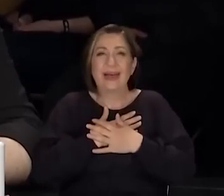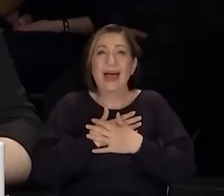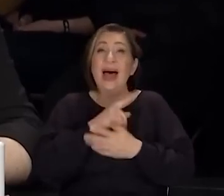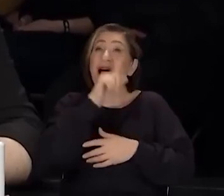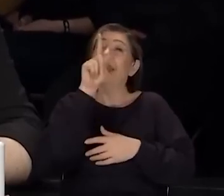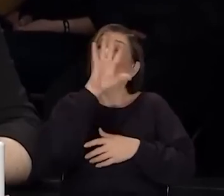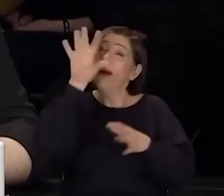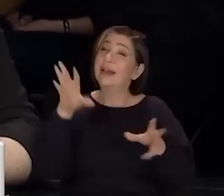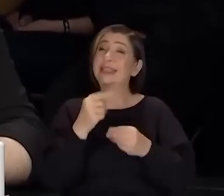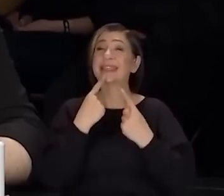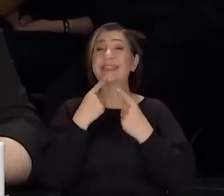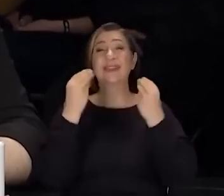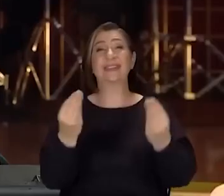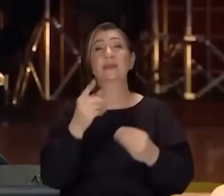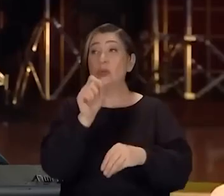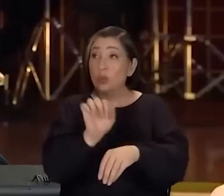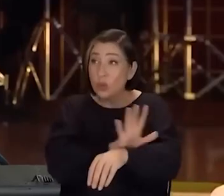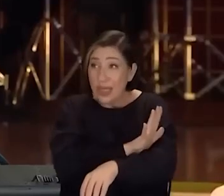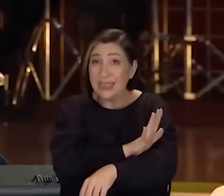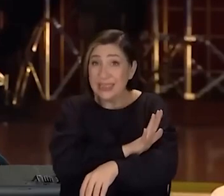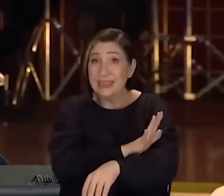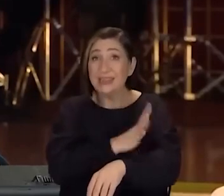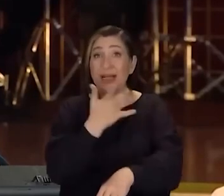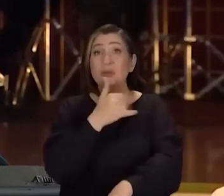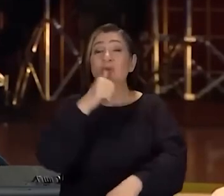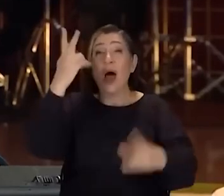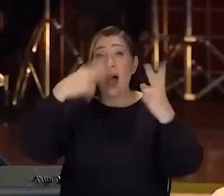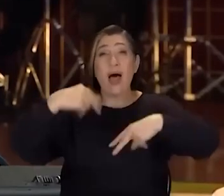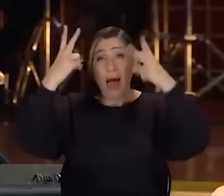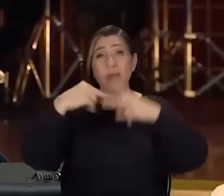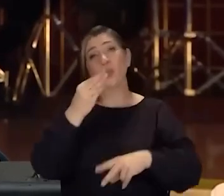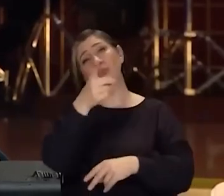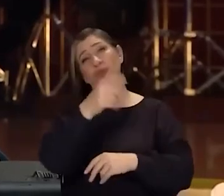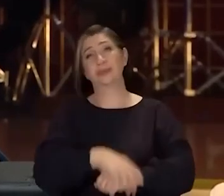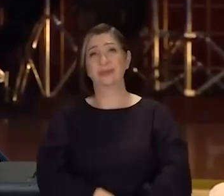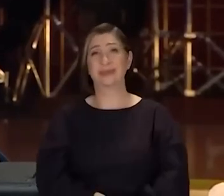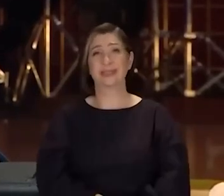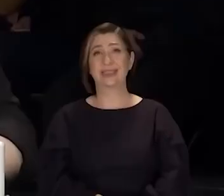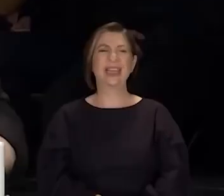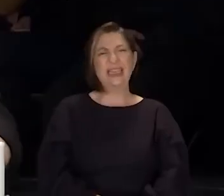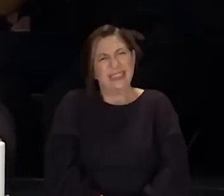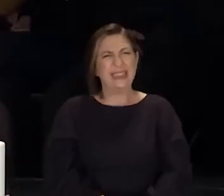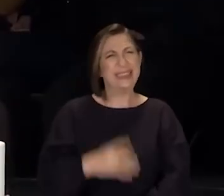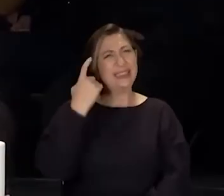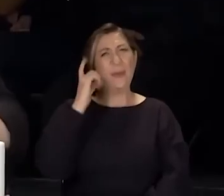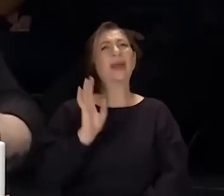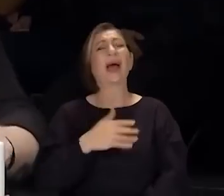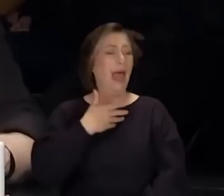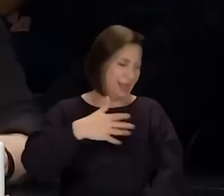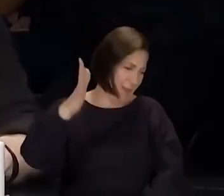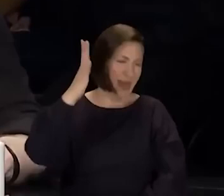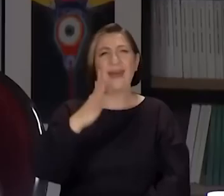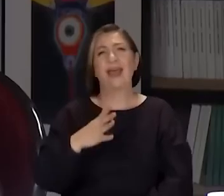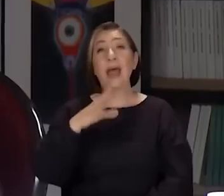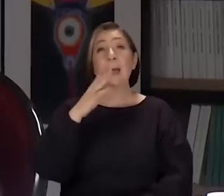Allah herkese tabii... Ama duygusalsın zaten, ne sulu göz olursun. Tahmin etmiyorum olacağımı ama... Hadi be.